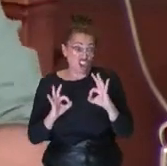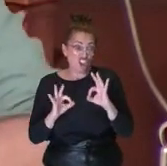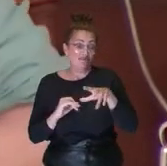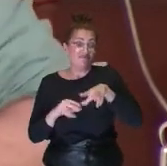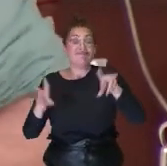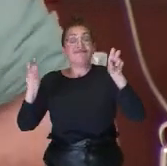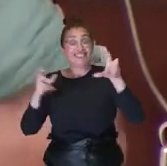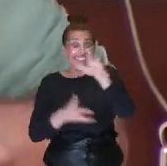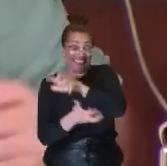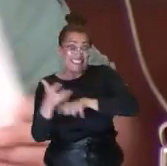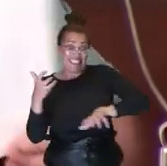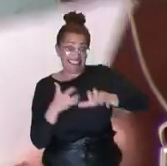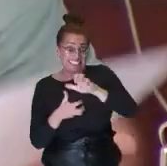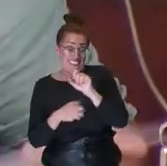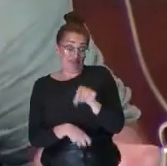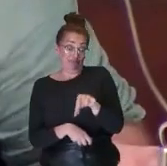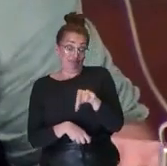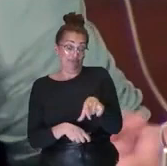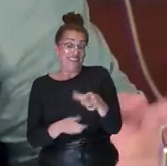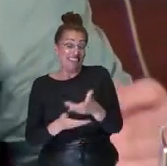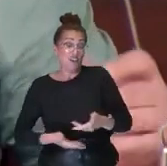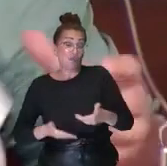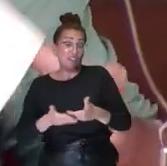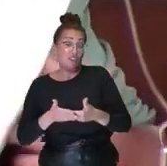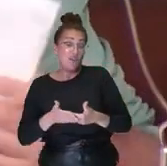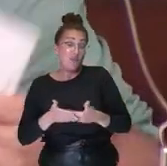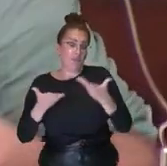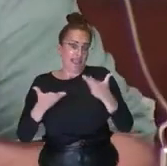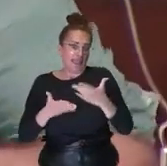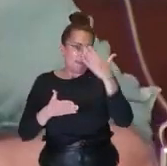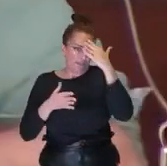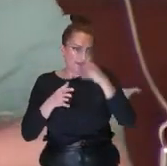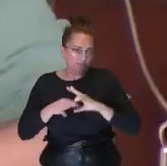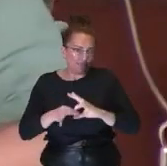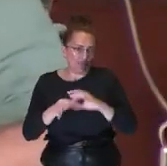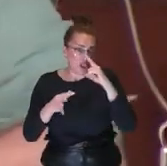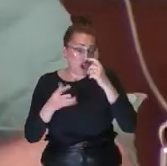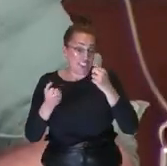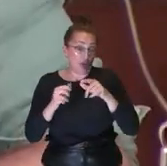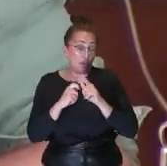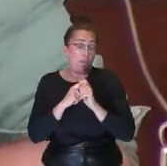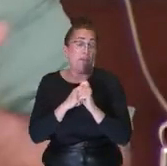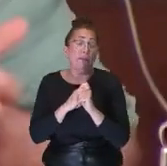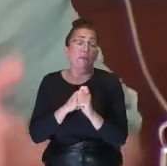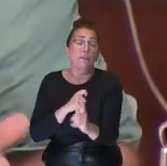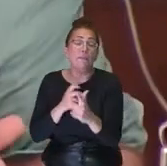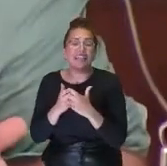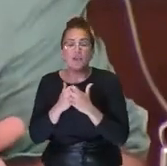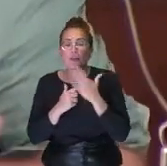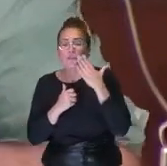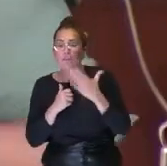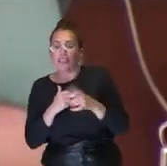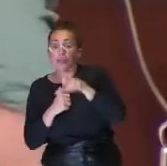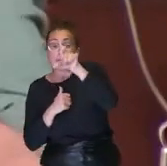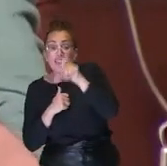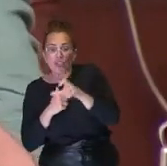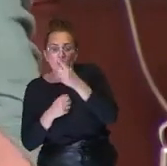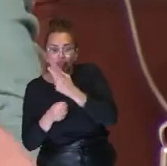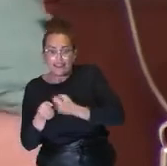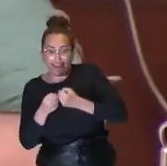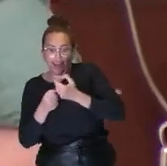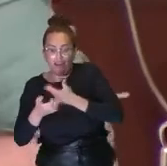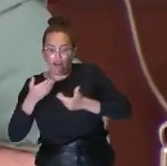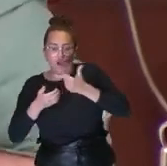de s'installer, avec un risque derrière pour l'ensemble de la filière, puisque quand les promoteurs commencent à trembler, ce qui est le cas aujourd'hui, que les bailleurs